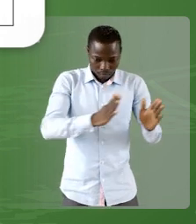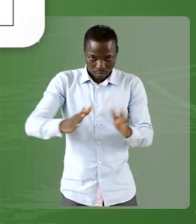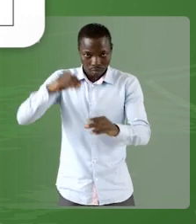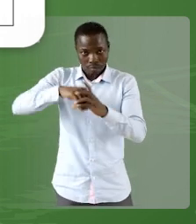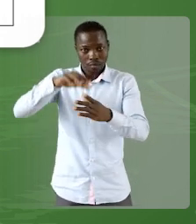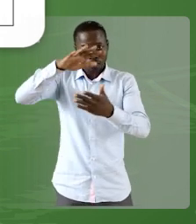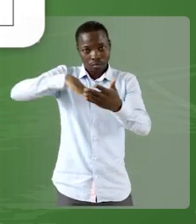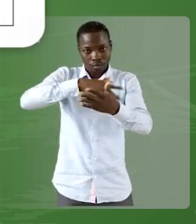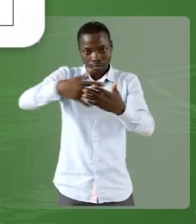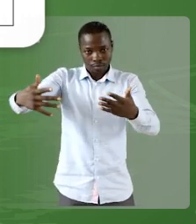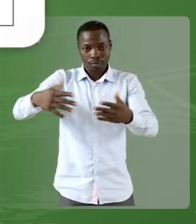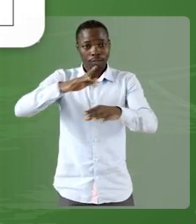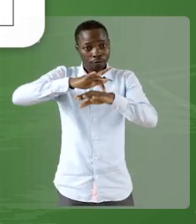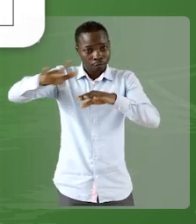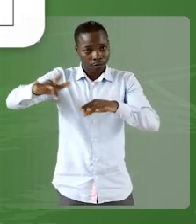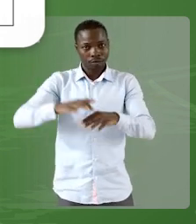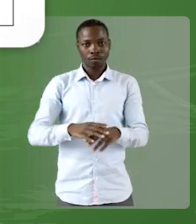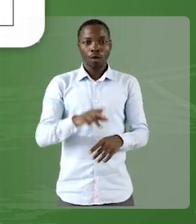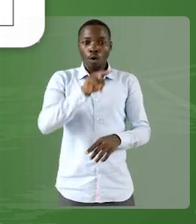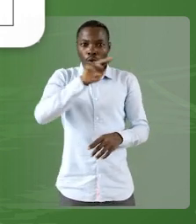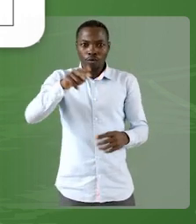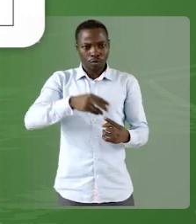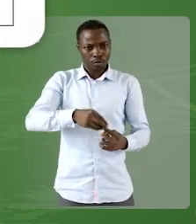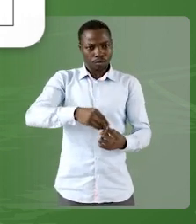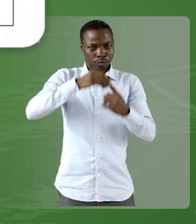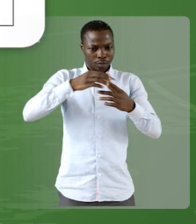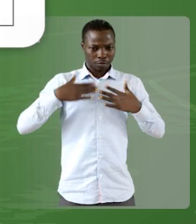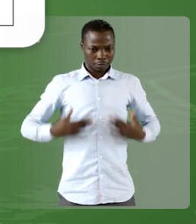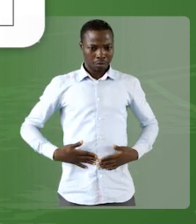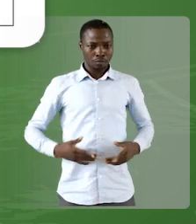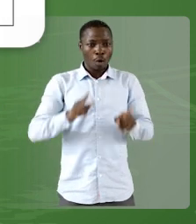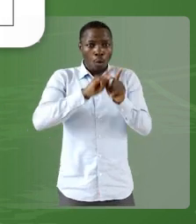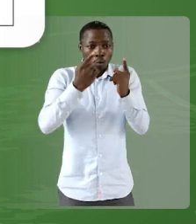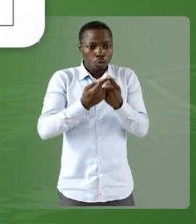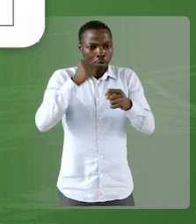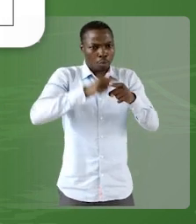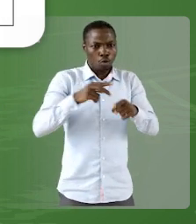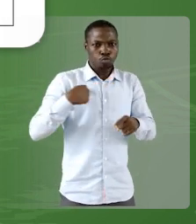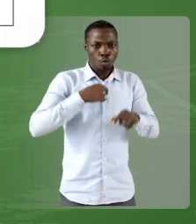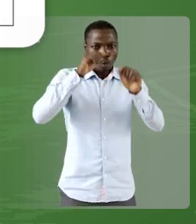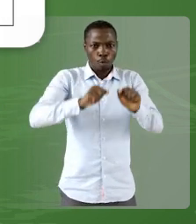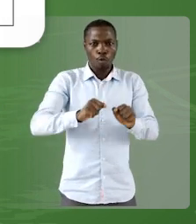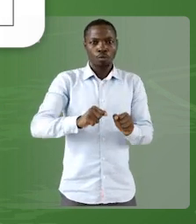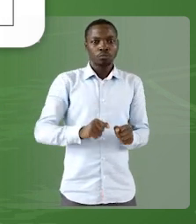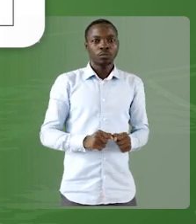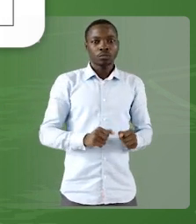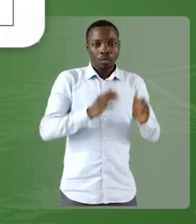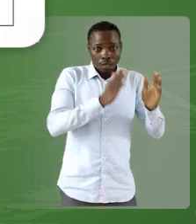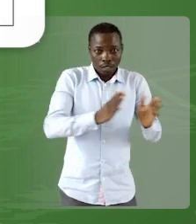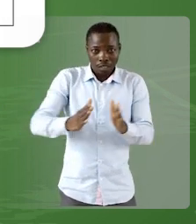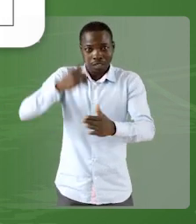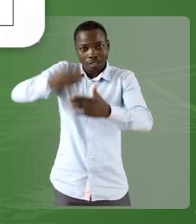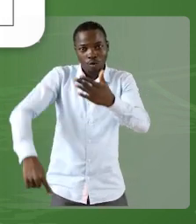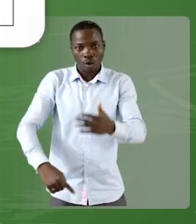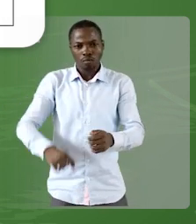des propriétés physiques, quels sont les groupes de mots que nous pouvons ranger, toujours en se rappelant de